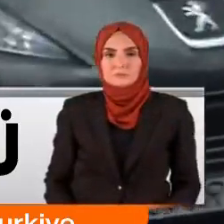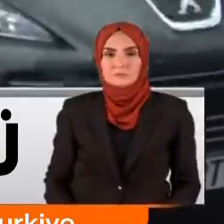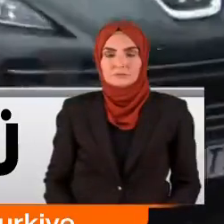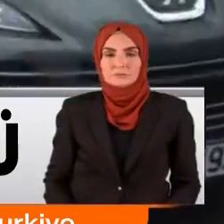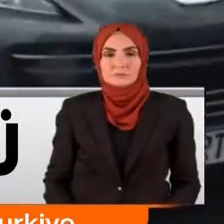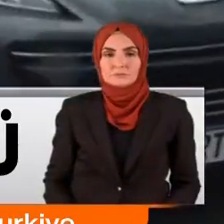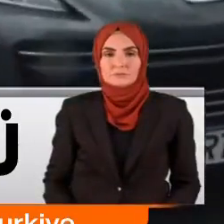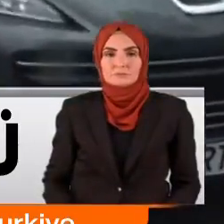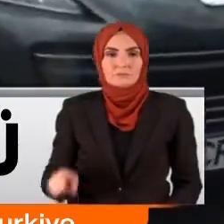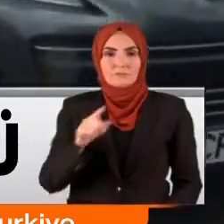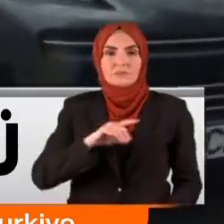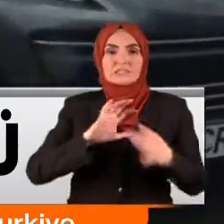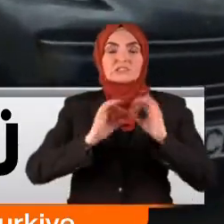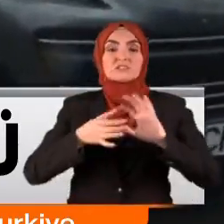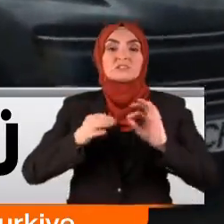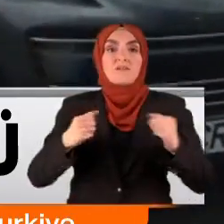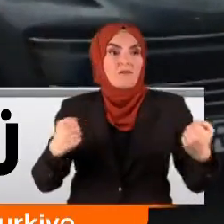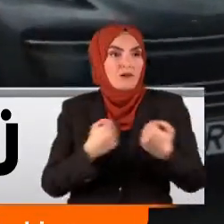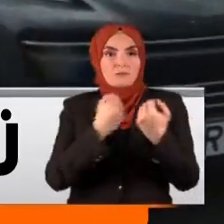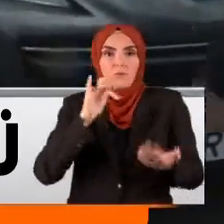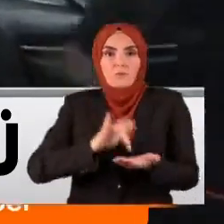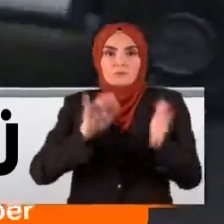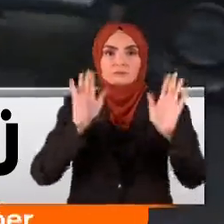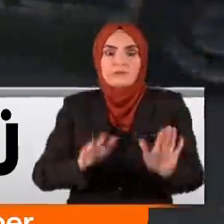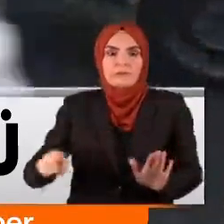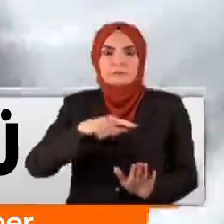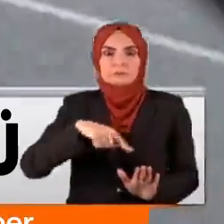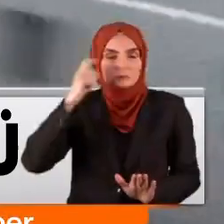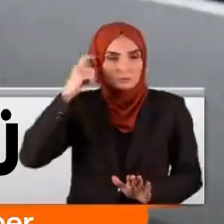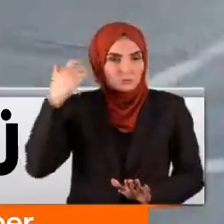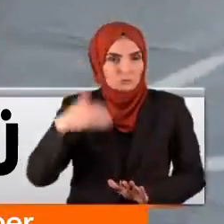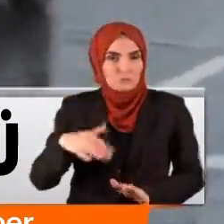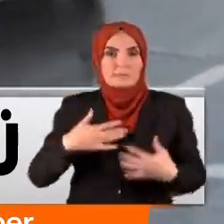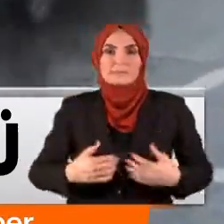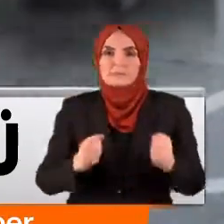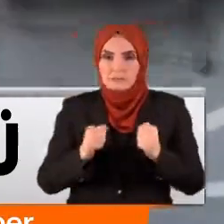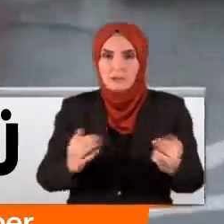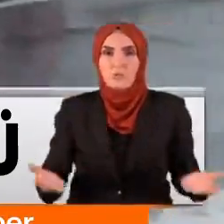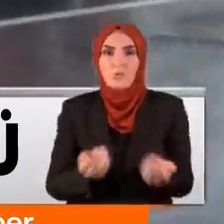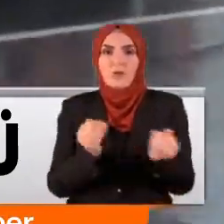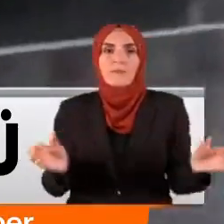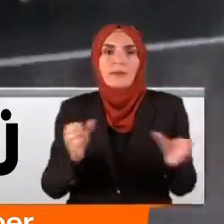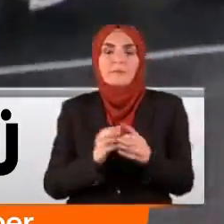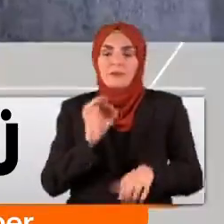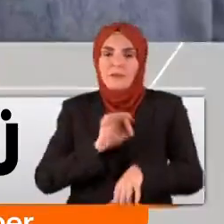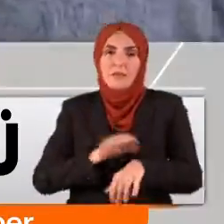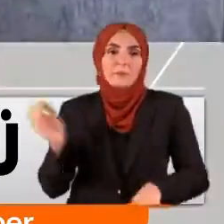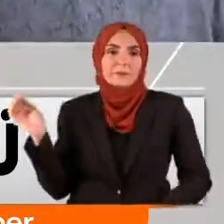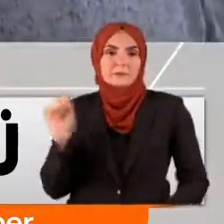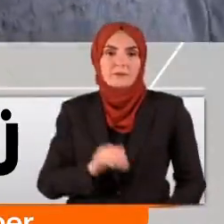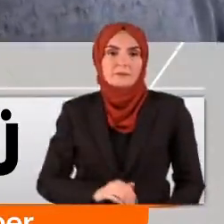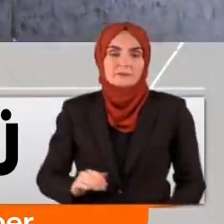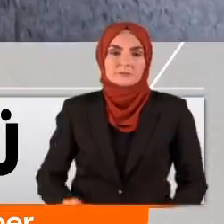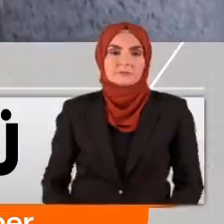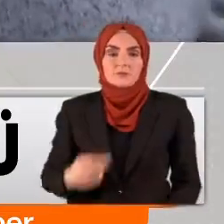Kendilerini zincirleme kazanın ortasında bulanlar neye uğradığını şaşırdı. Neyse ki sağlık ve kurtarma ekipleri hemen olay yerine geldi. Yolda